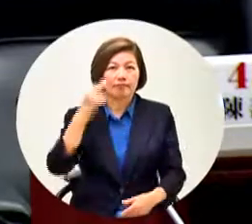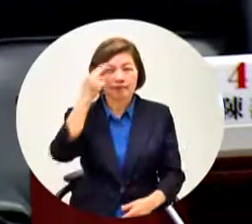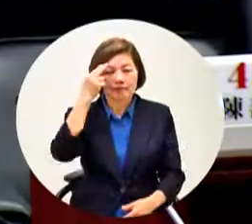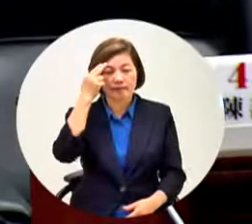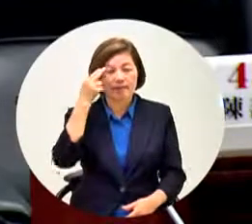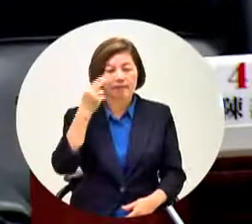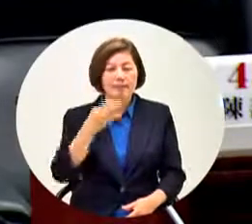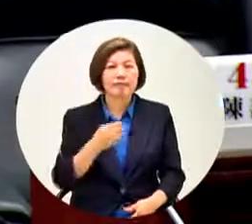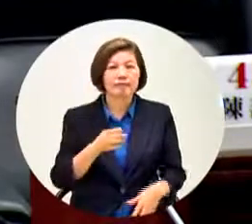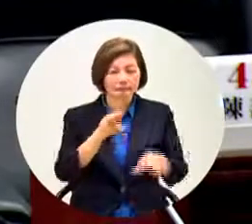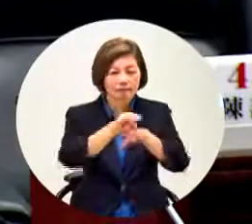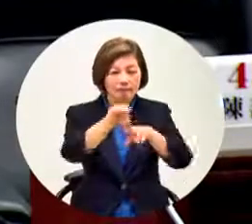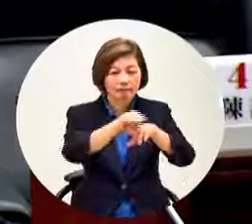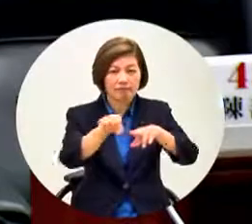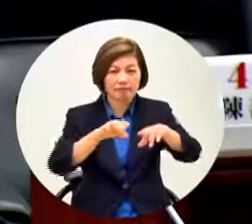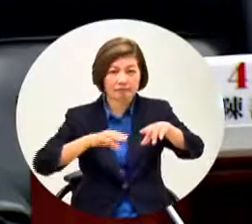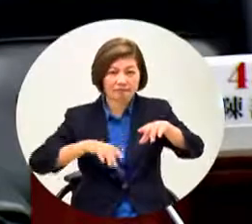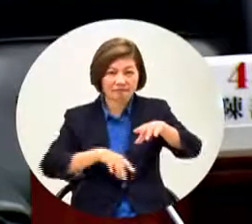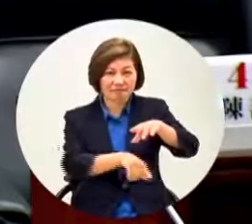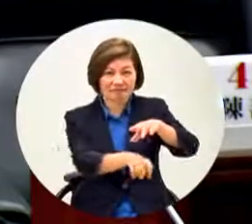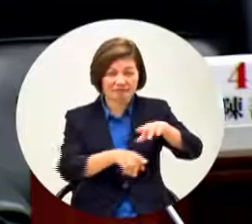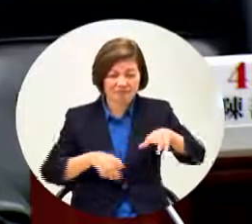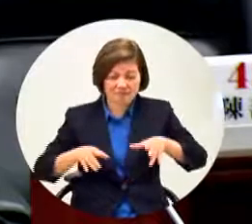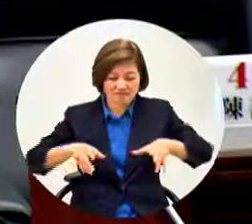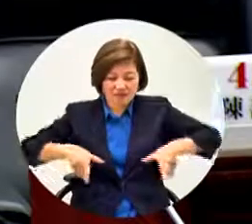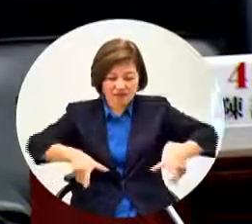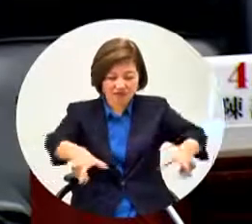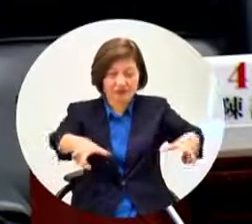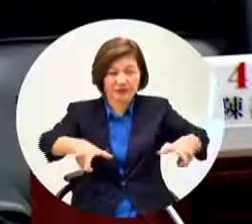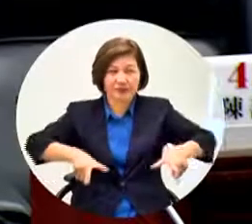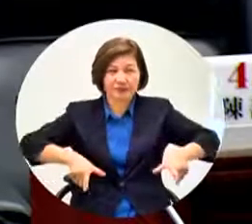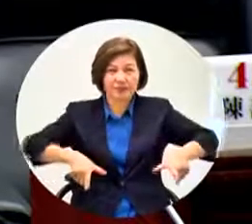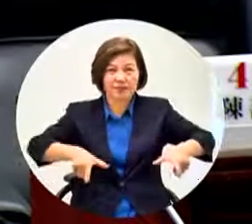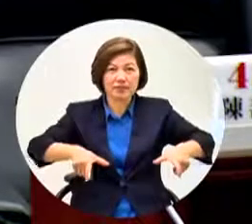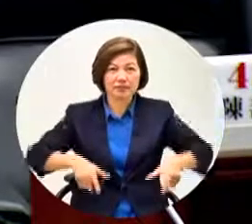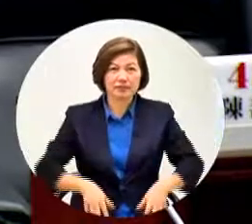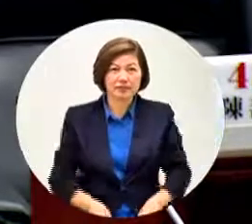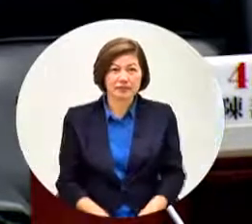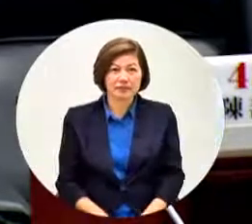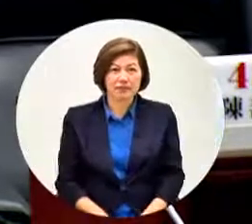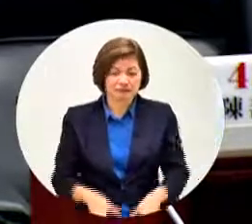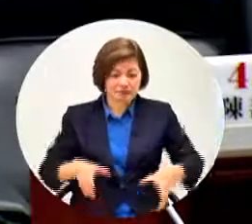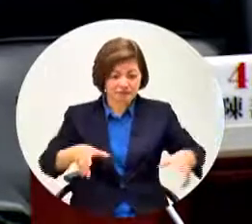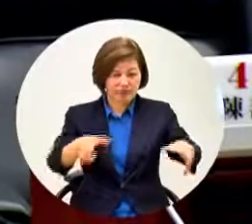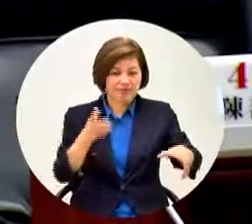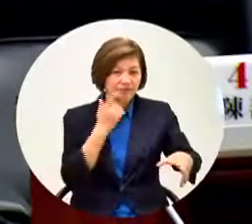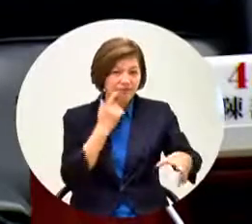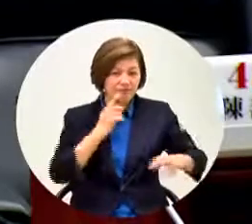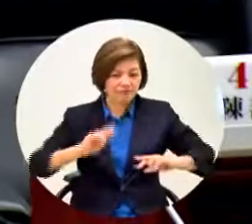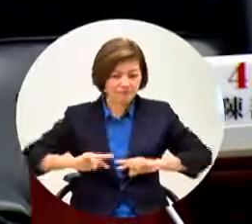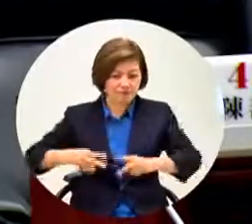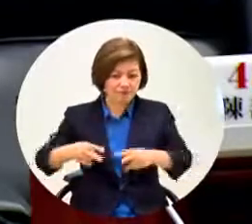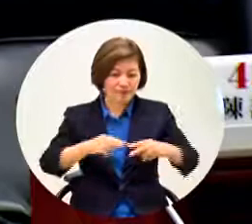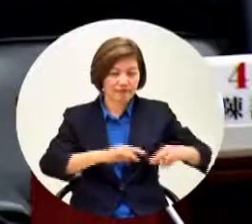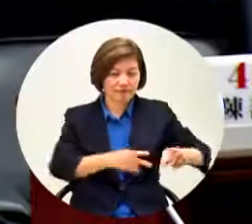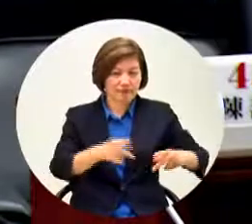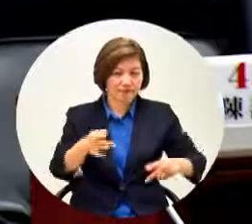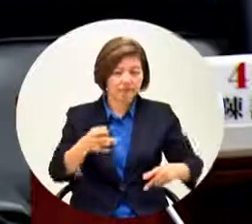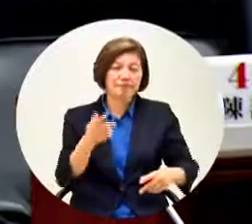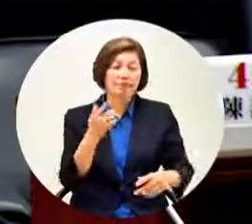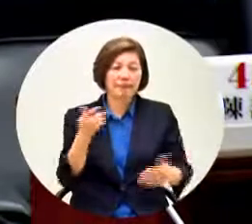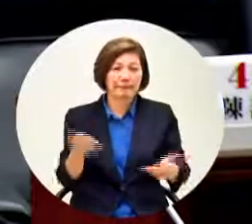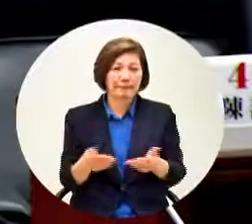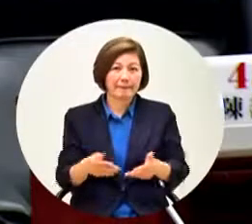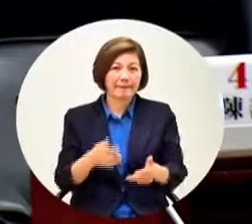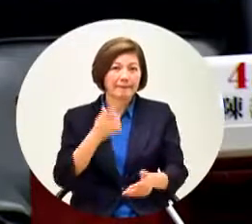双边的道路，做甲，你看做甲这水这大条哦。啊、我知影之前我